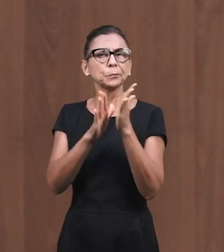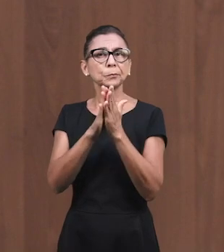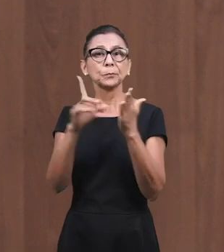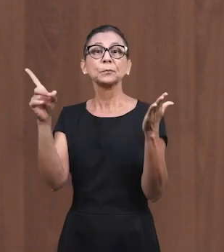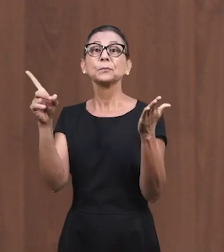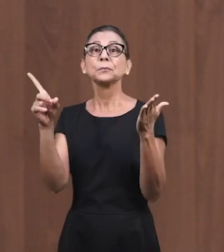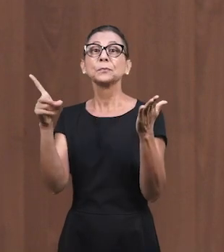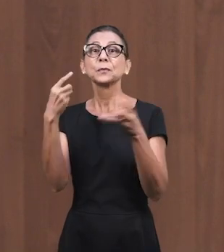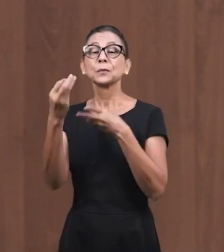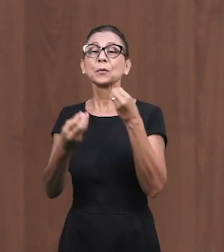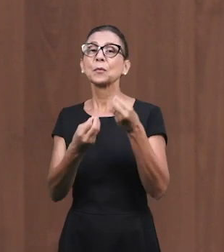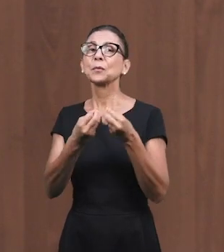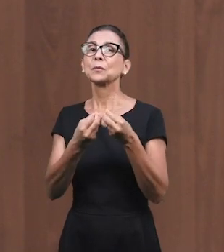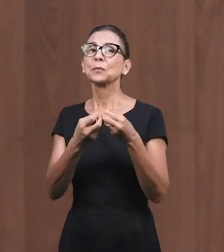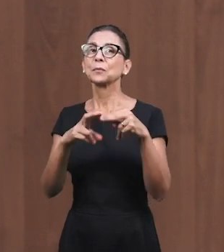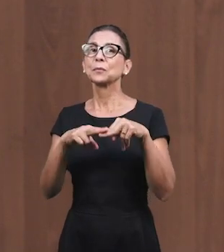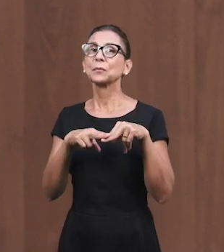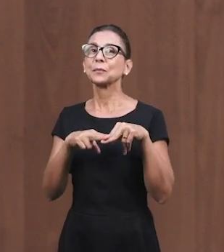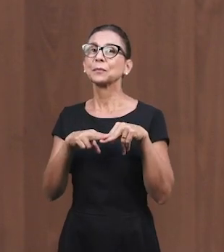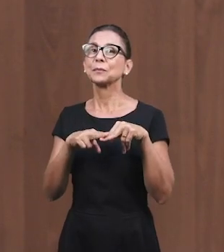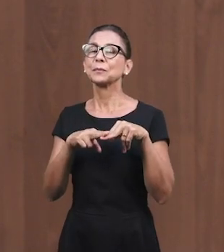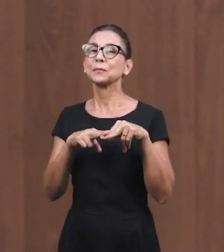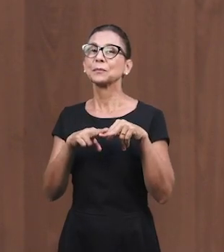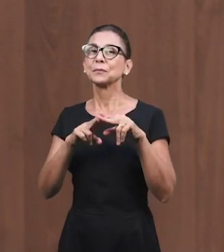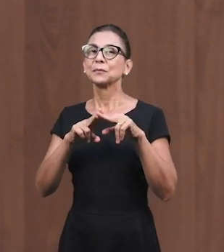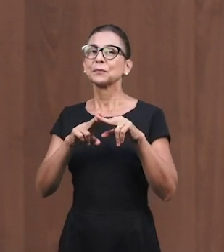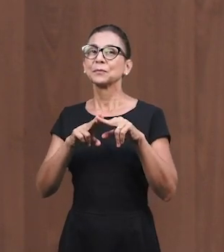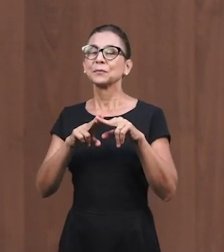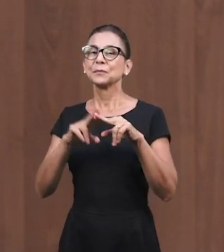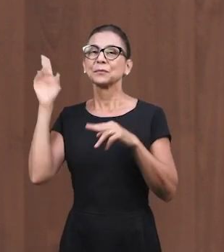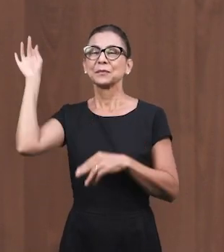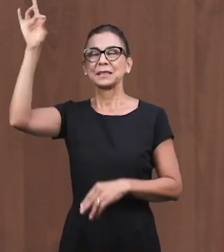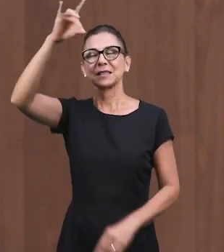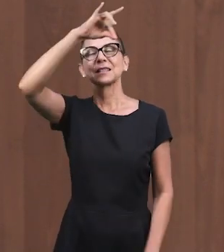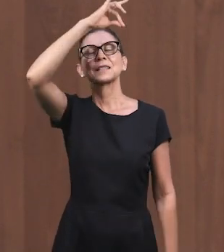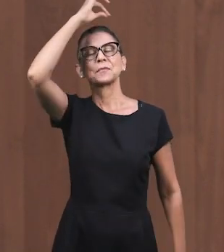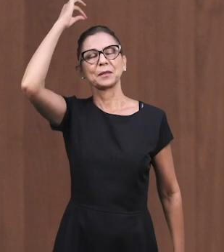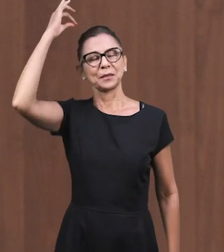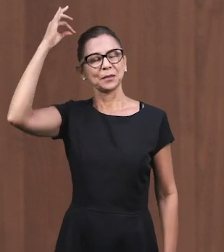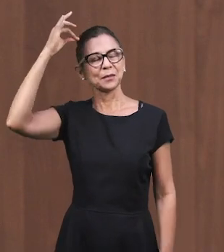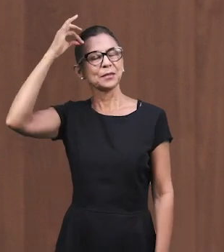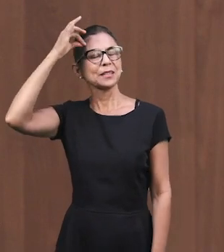révélés pour nous à travers le Saint-Esprit.